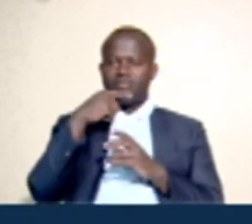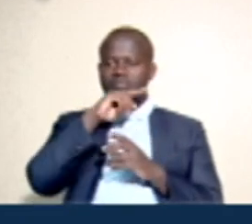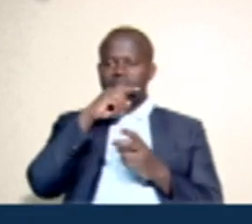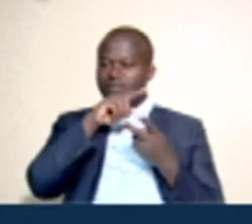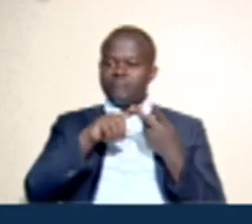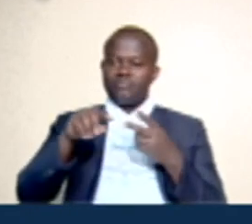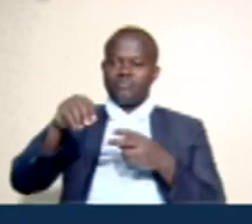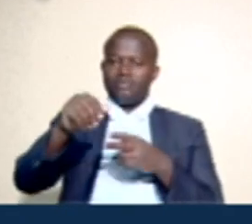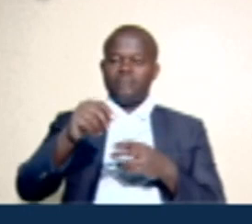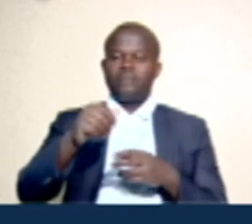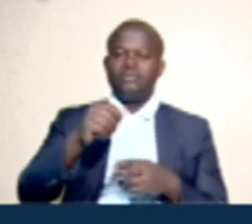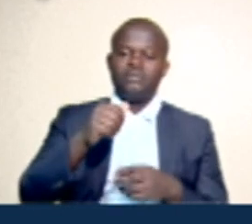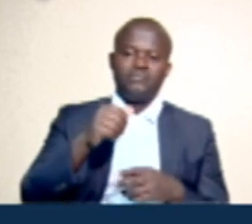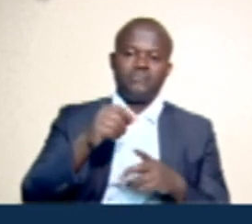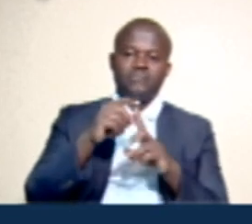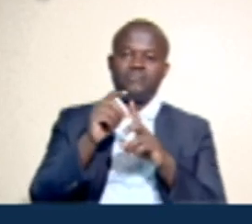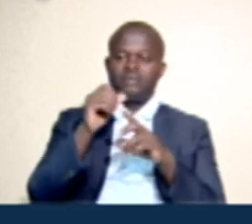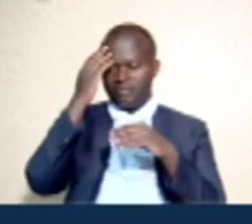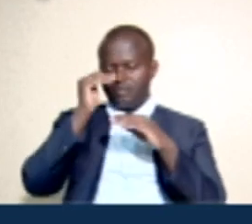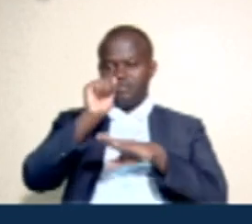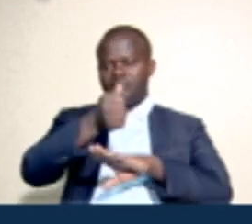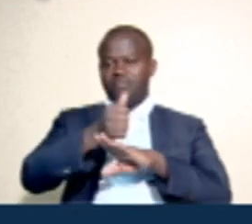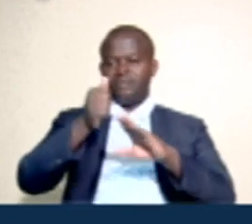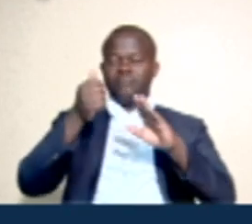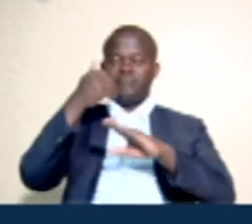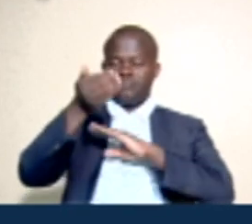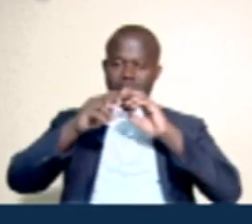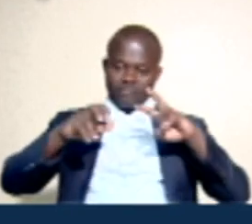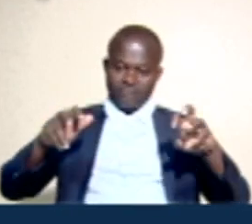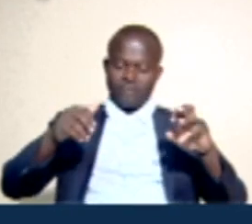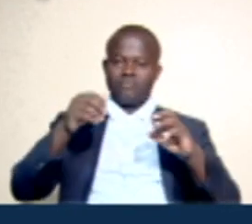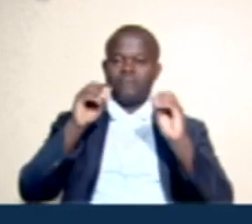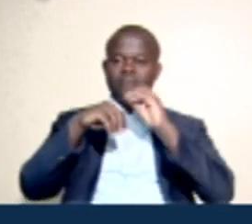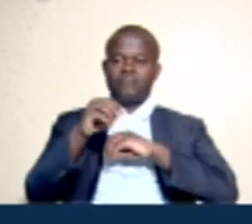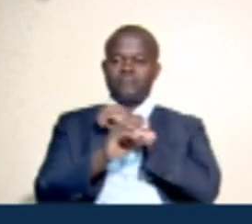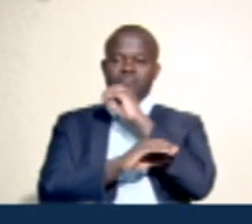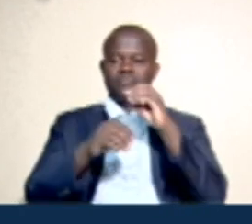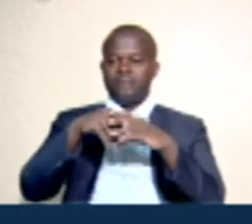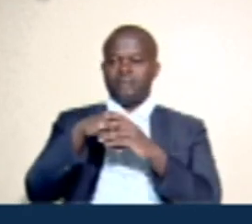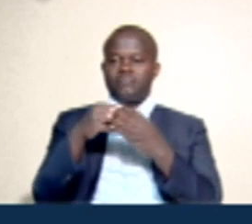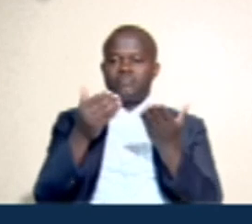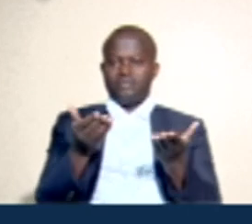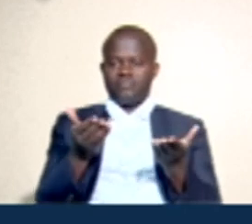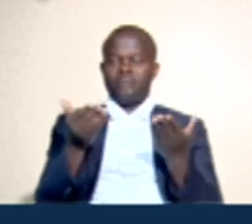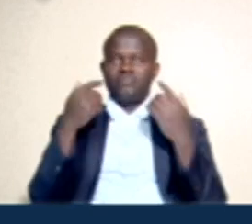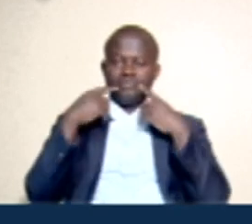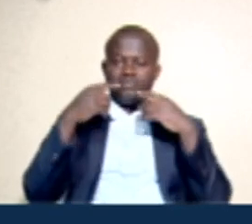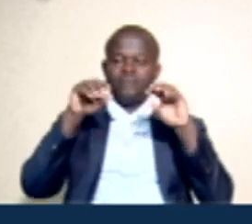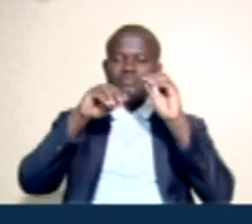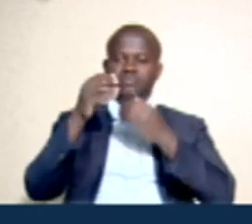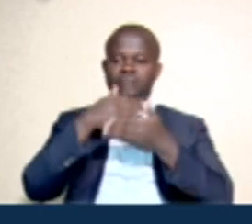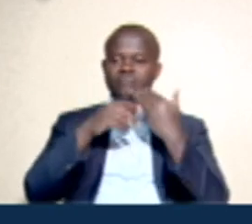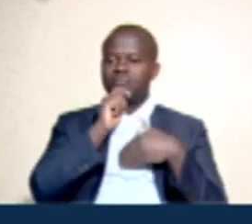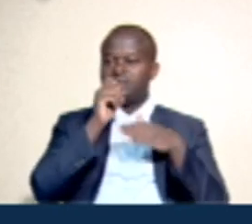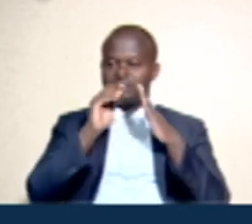kawunga n'umuceri ngo kuko byashyizweho nyuma yo gusuzuma umusaruro w'ibyo biribwa uri mu gihugu. Ibiro byatangajwe mu kiganiro n'abanyamakuru